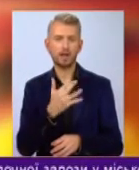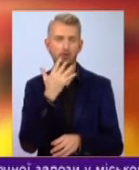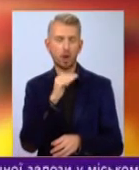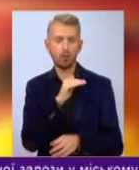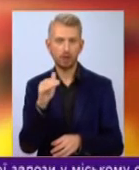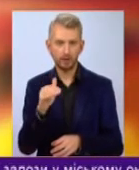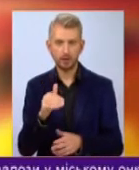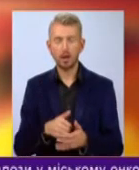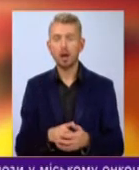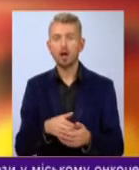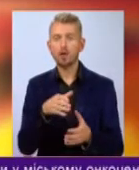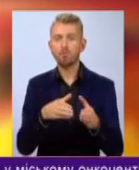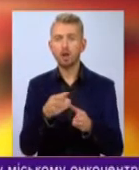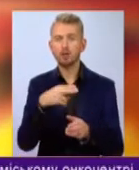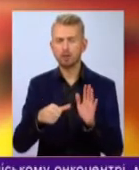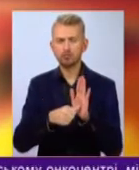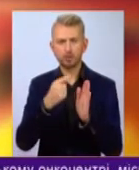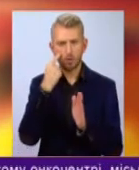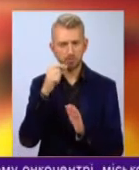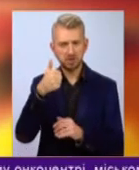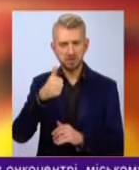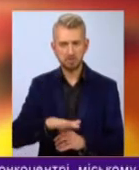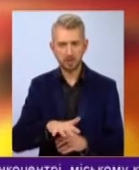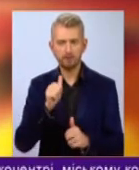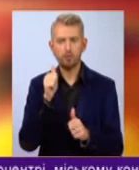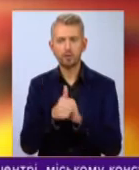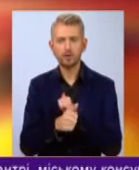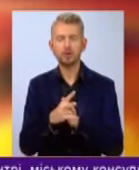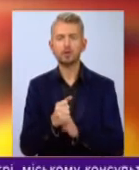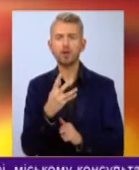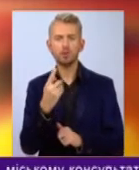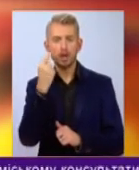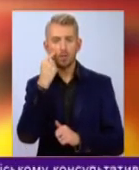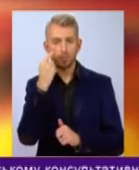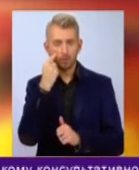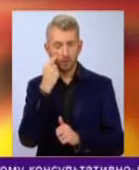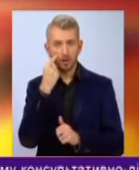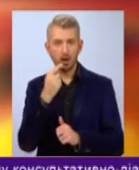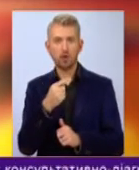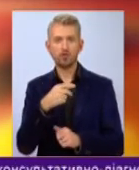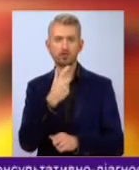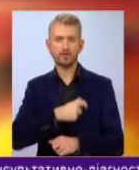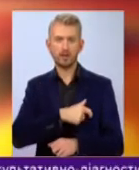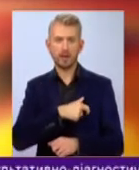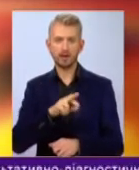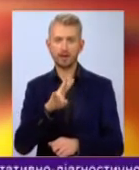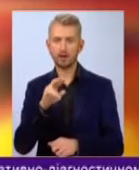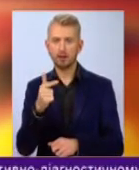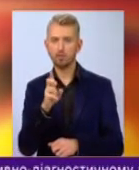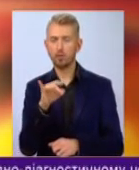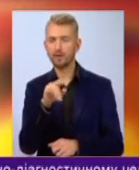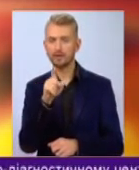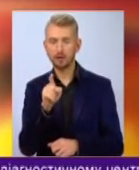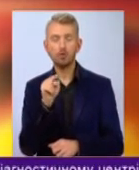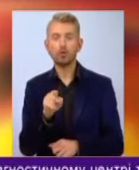Підопічні Хацкевича з 6 очками впевнено лідирують, випереджаючи на 4 пункти найближчих переслідувачів – швейцарських Young Boys. Той самий,